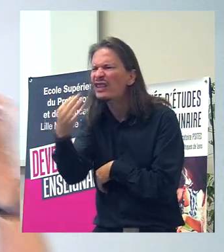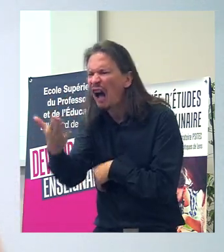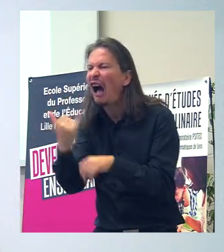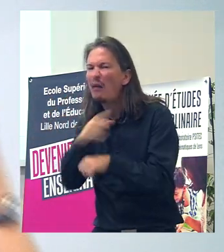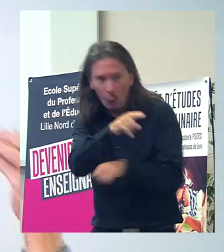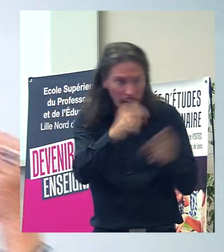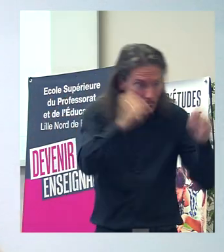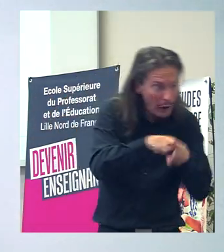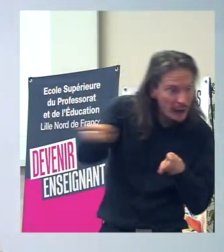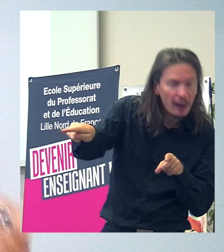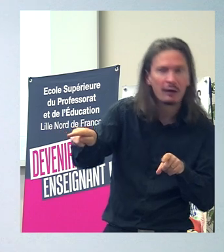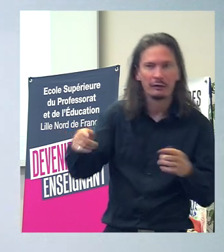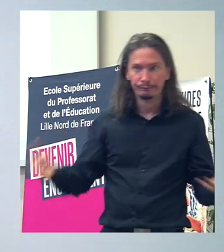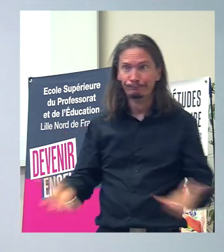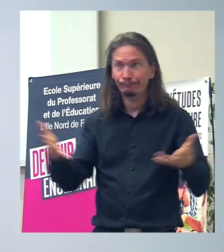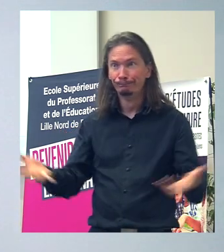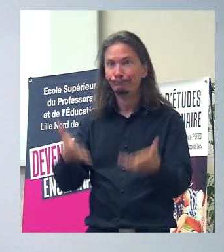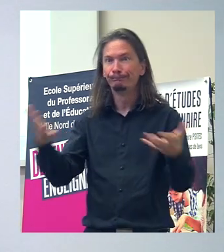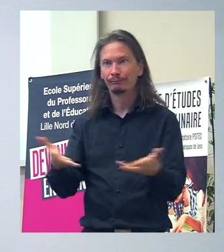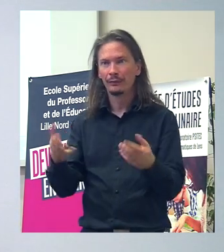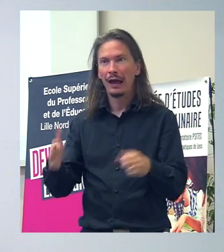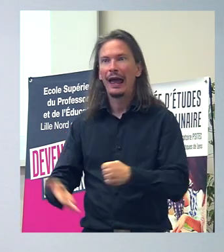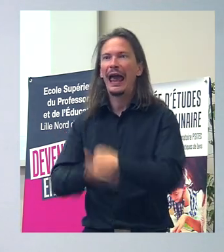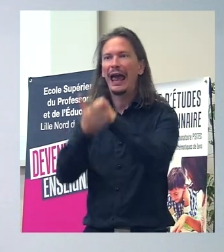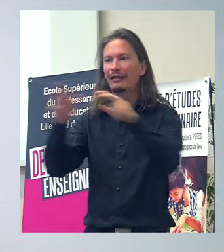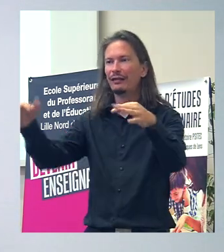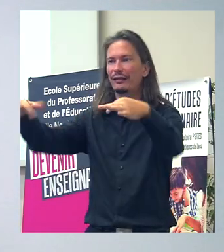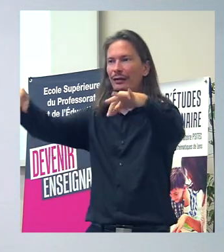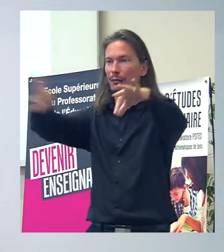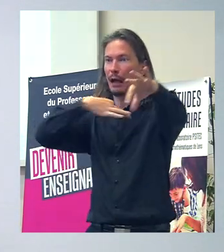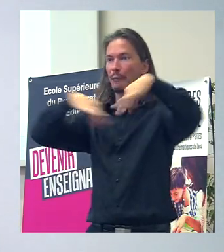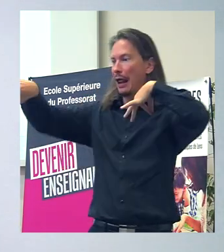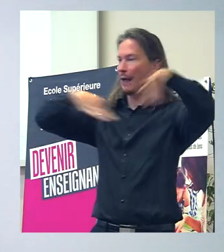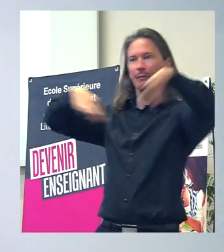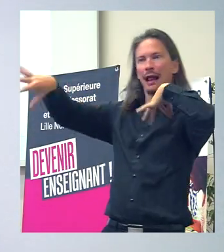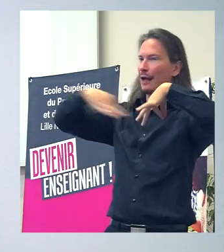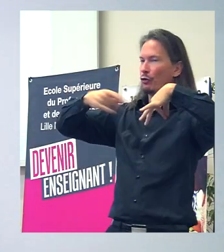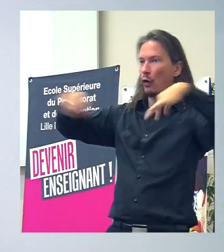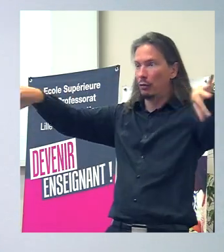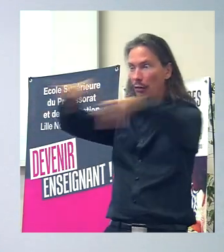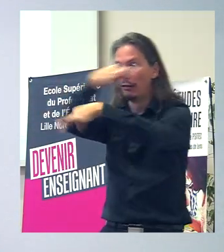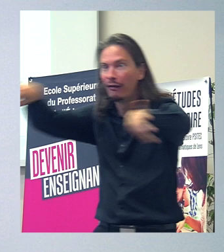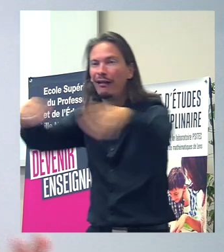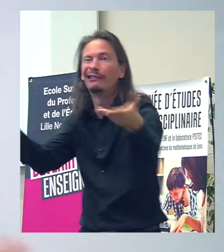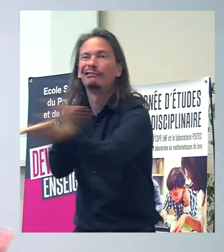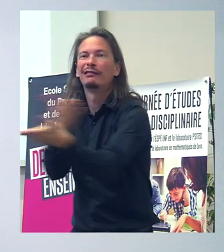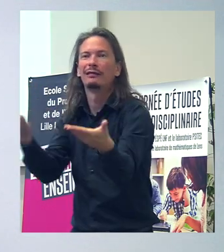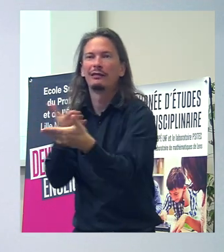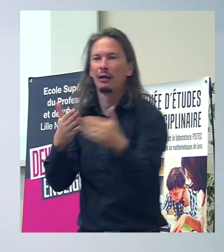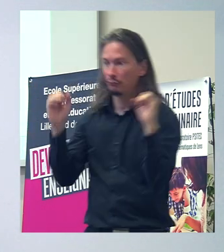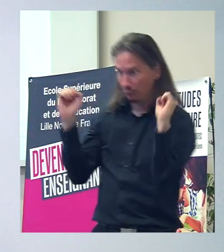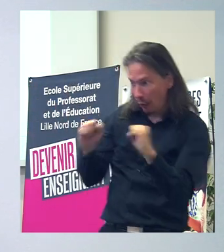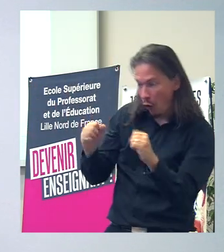va aider les enfants à se parler entre eux et donc à vérifier s'ils sont d'accord ou